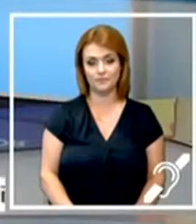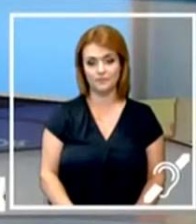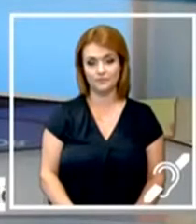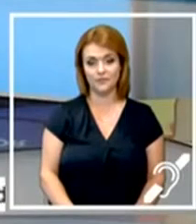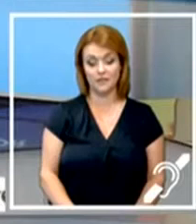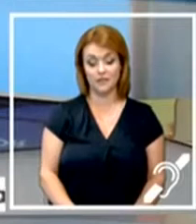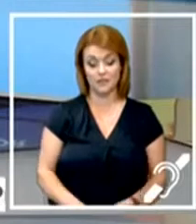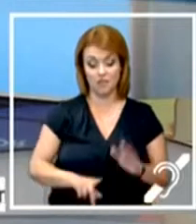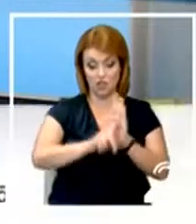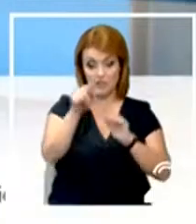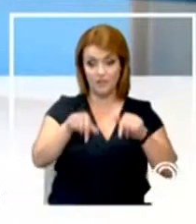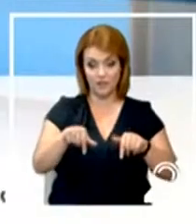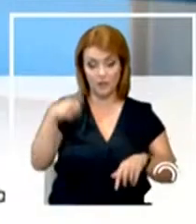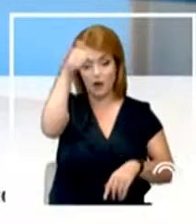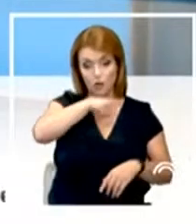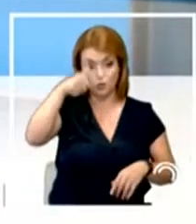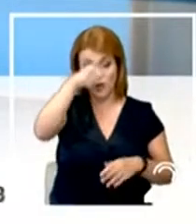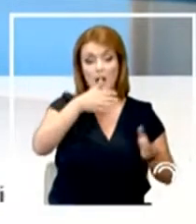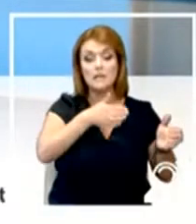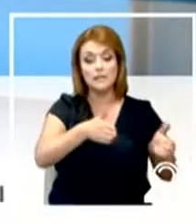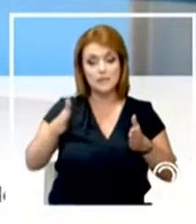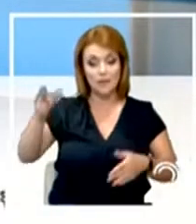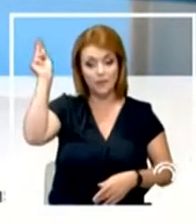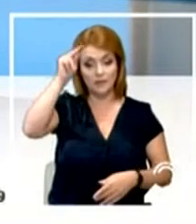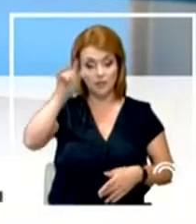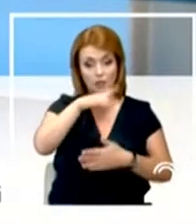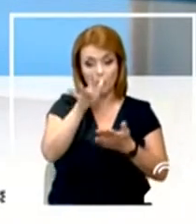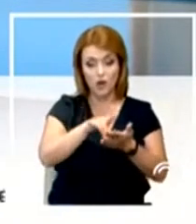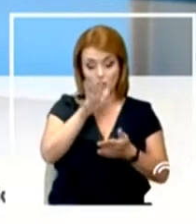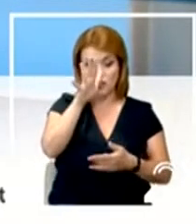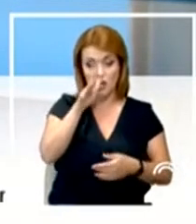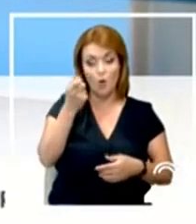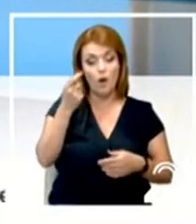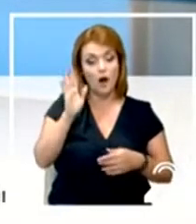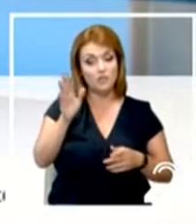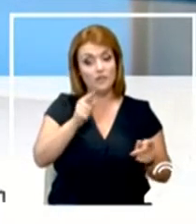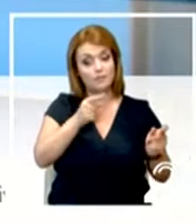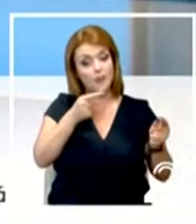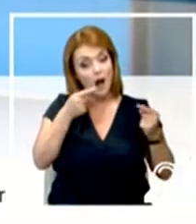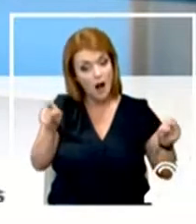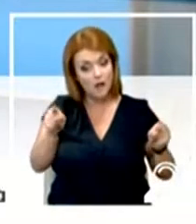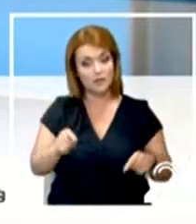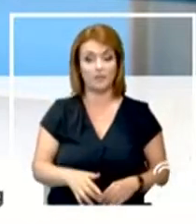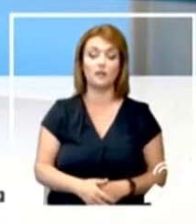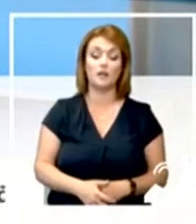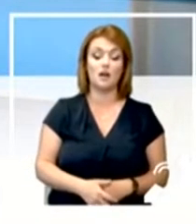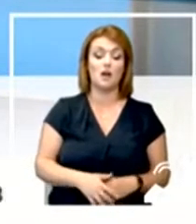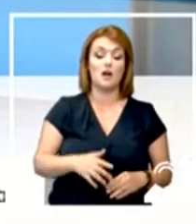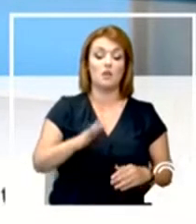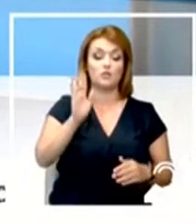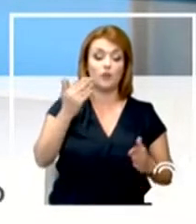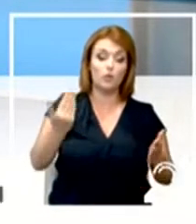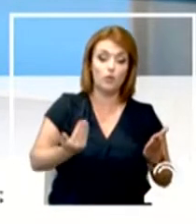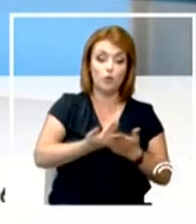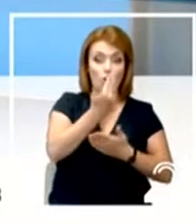Din acest an, sistemul de învățământ din municipiul Chișinău va avea misiunea să pregătească elevi liberi în pas cu noile provocări